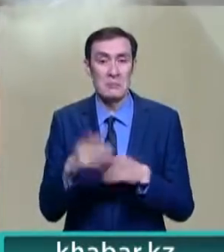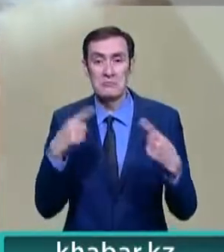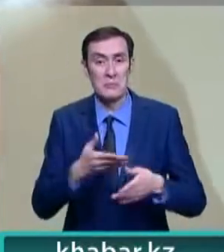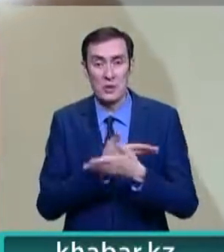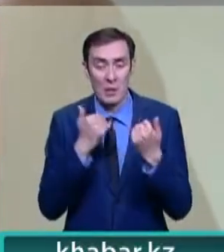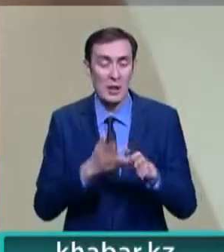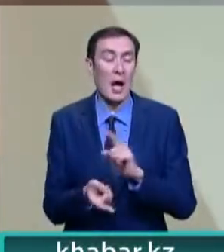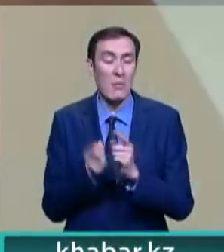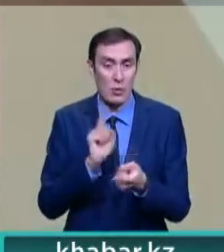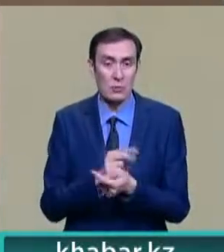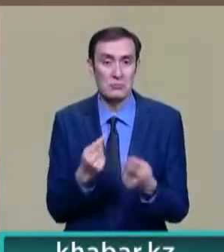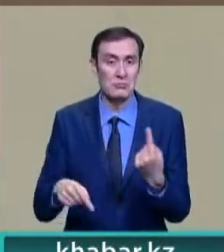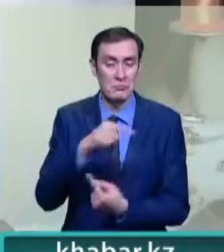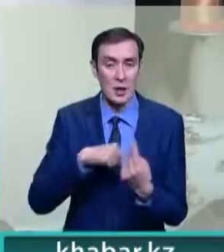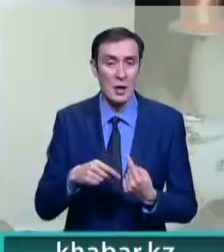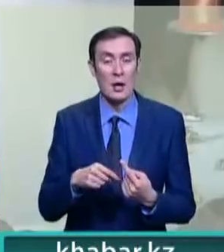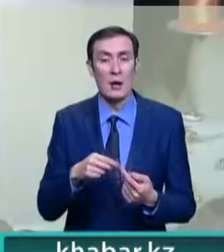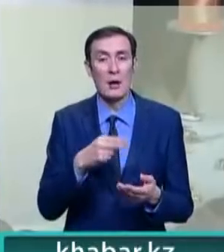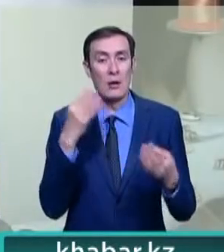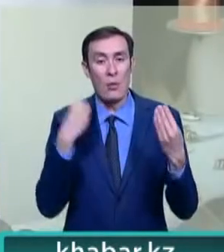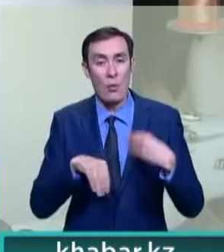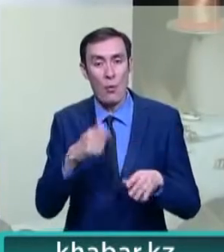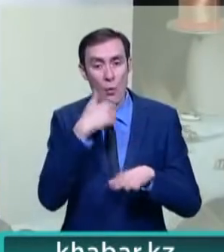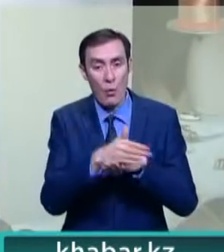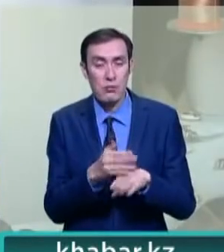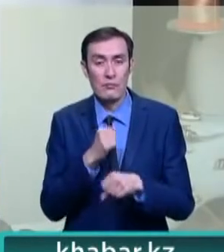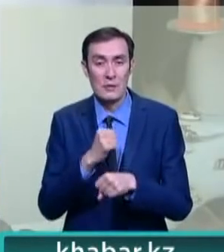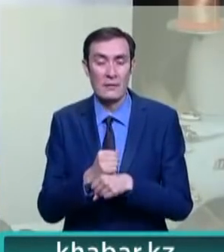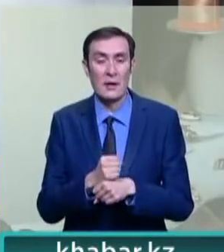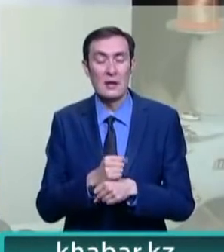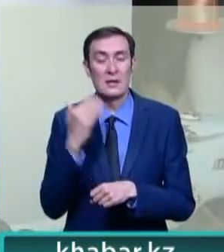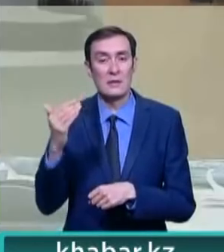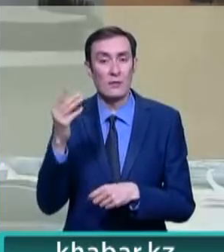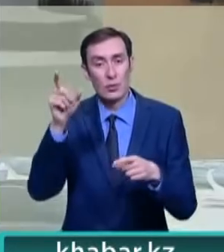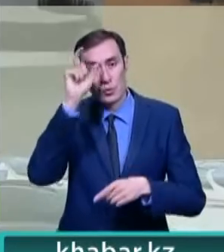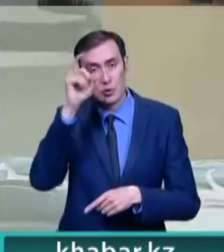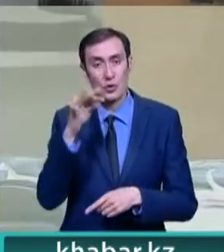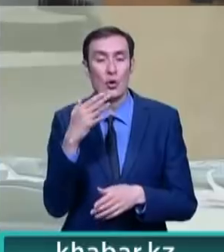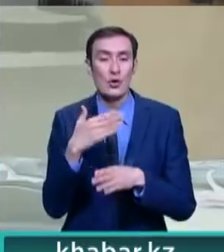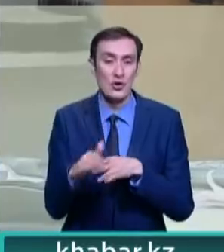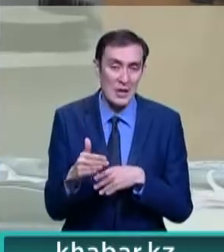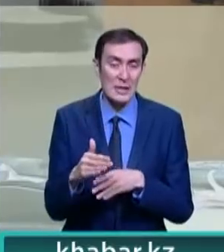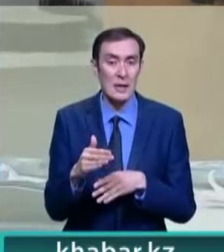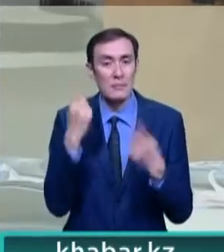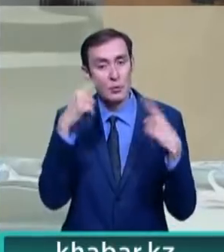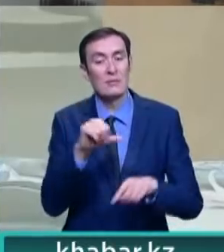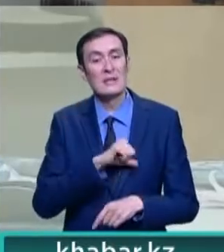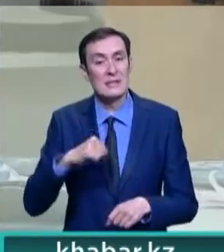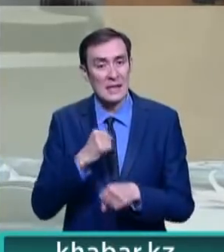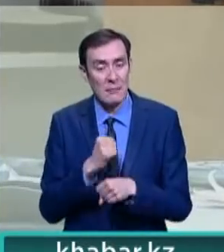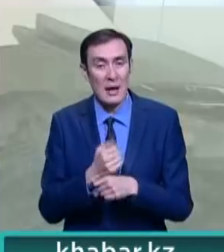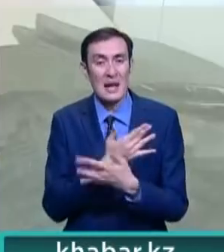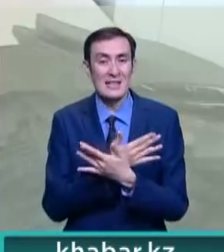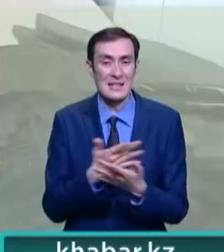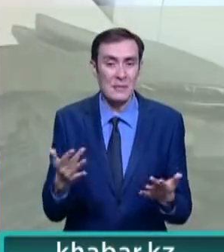а наоборот набирает ход. Основная часть моделей, которую он производит, разработана в Турции, но часть предприниматель придумывает сам.